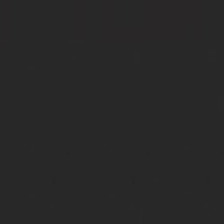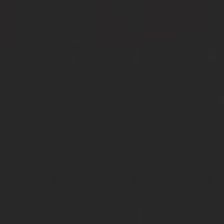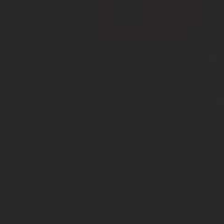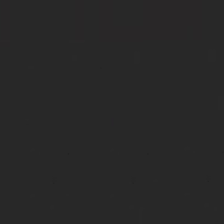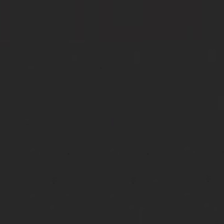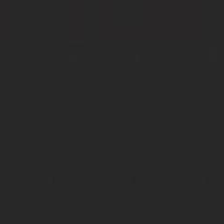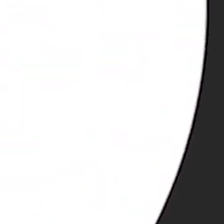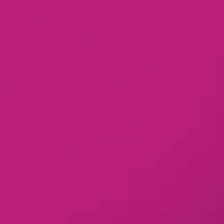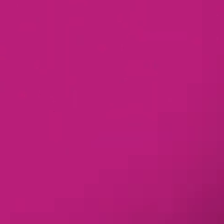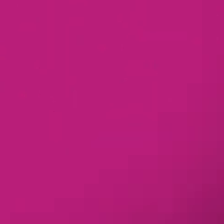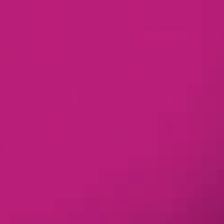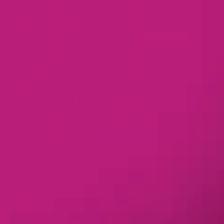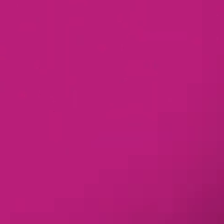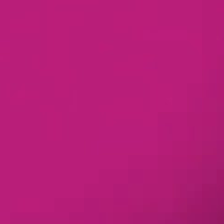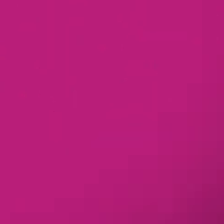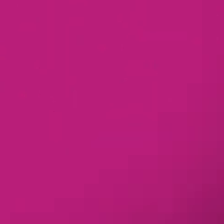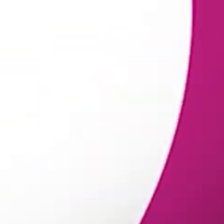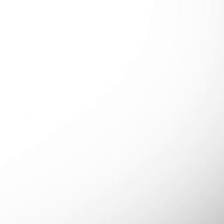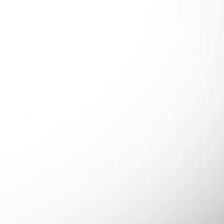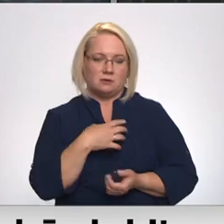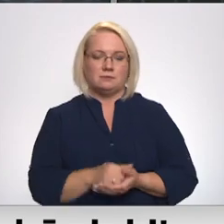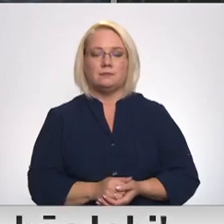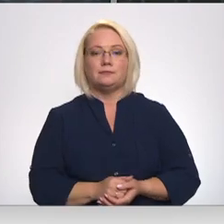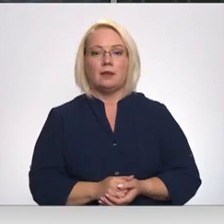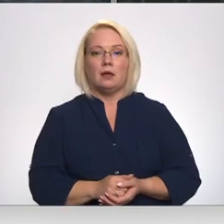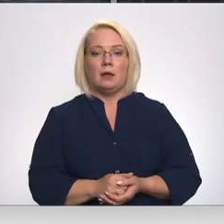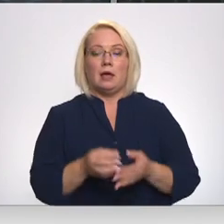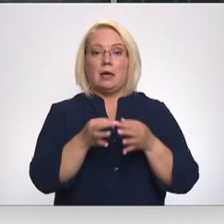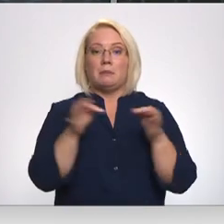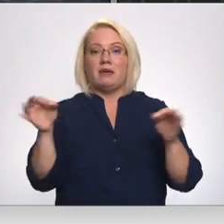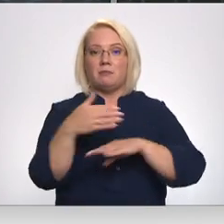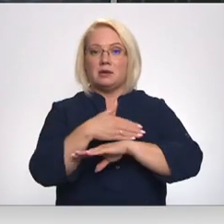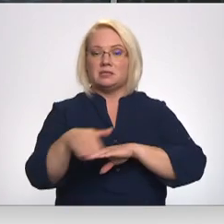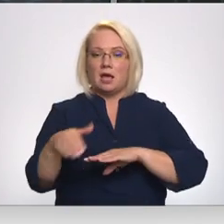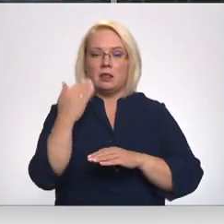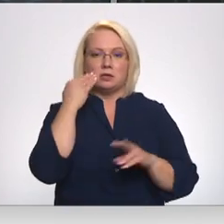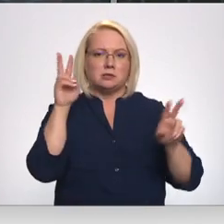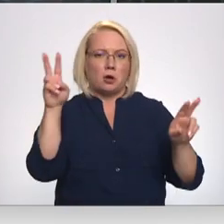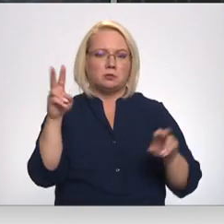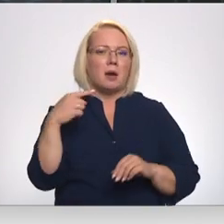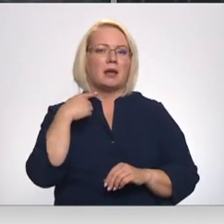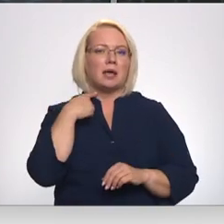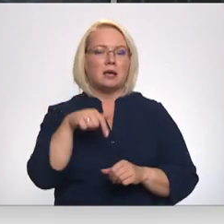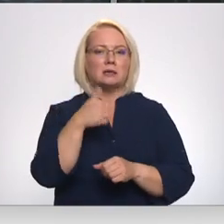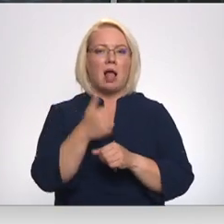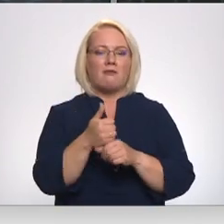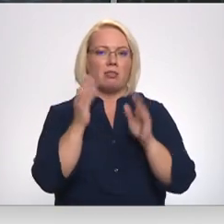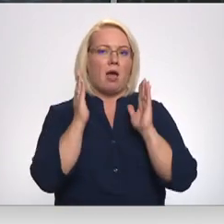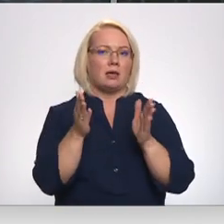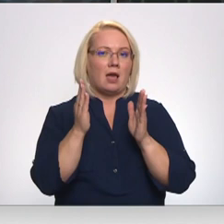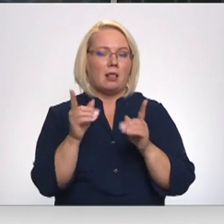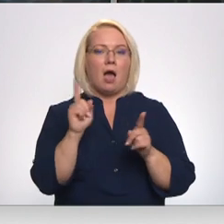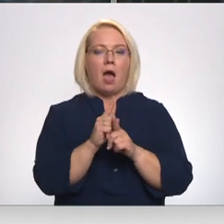Re, viss ēters ir te! Brīvības ielu mēdz dēvēt par Rīgas galveno ielu un arī